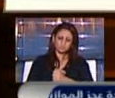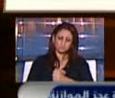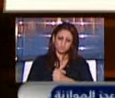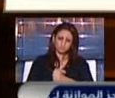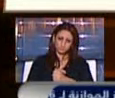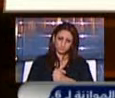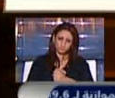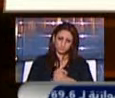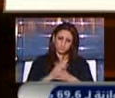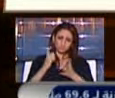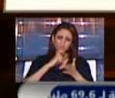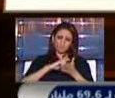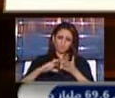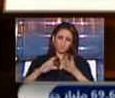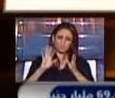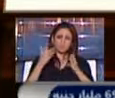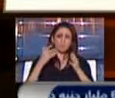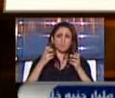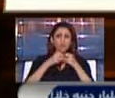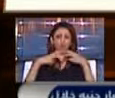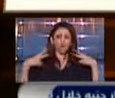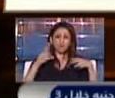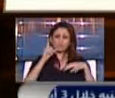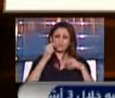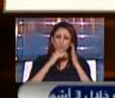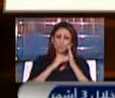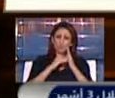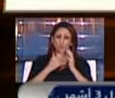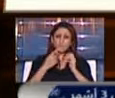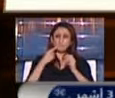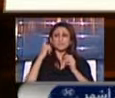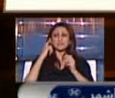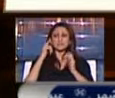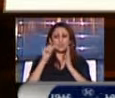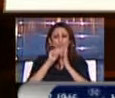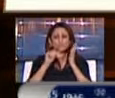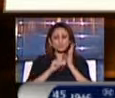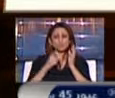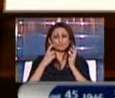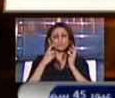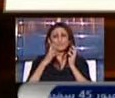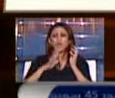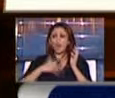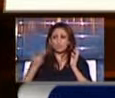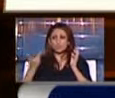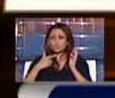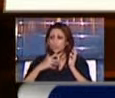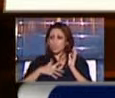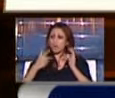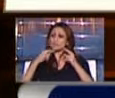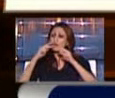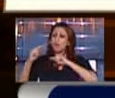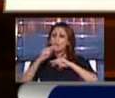القصه دي تنتهي في 15 يوم او في 12 يوم. اجلسوا واصنعوا الدستور، اذا كان عندكم مطالب ناقشوها، مش